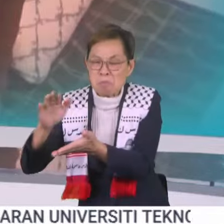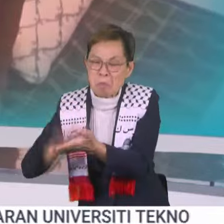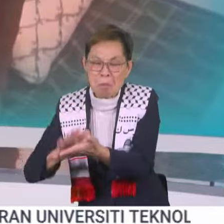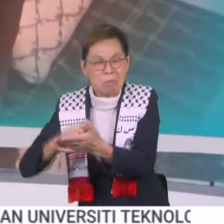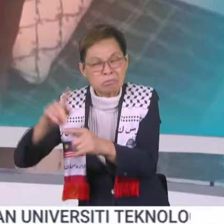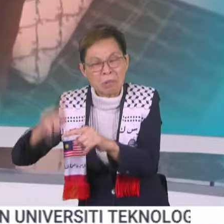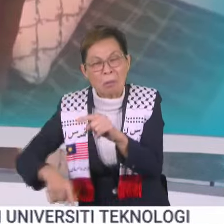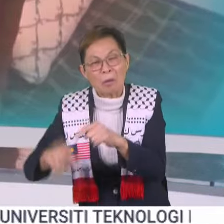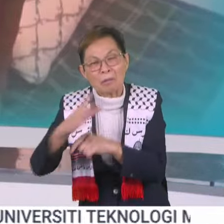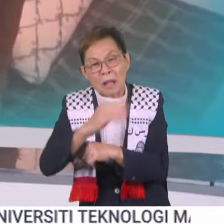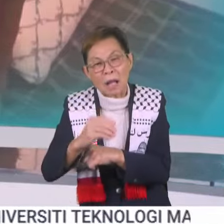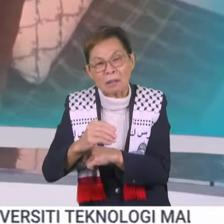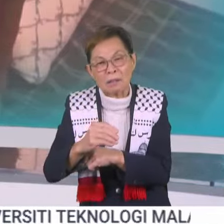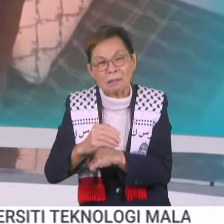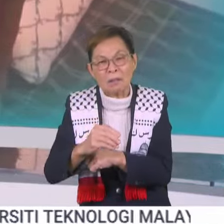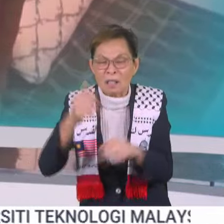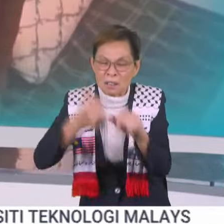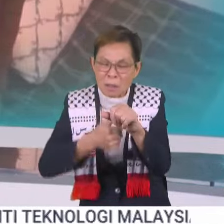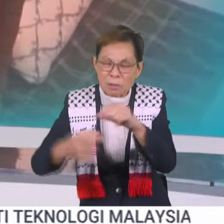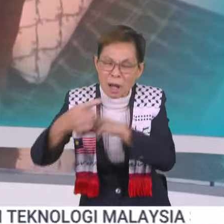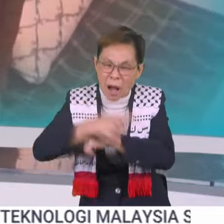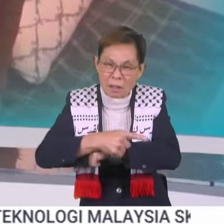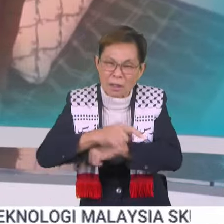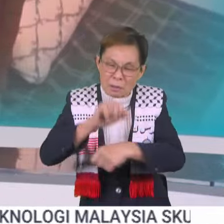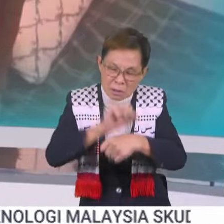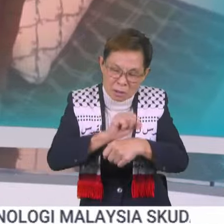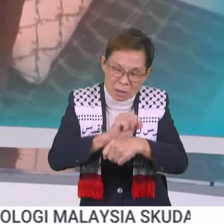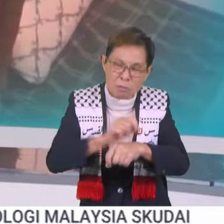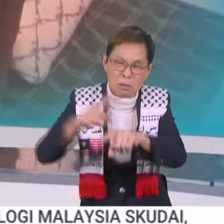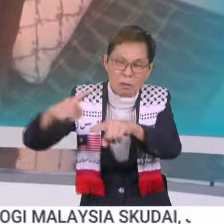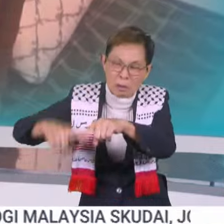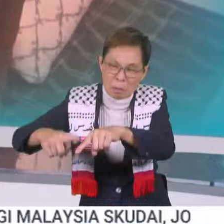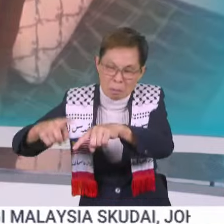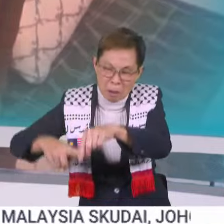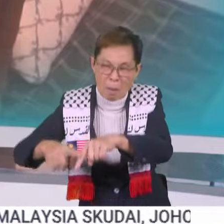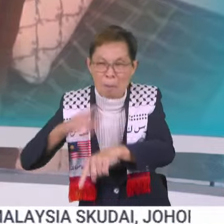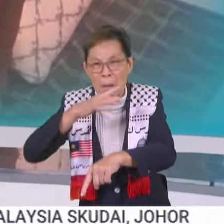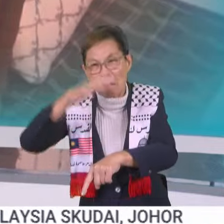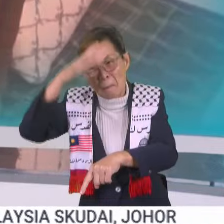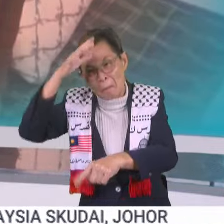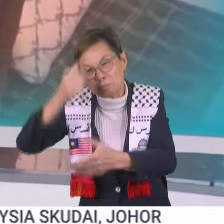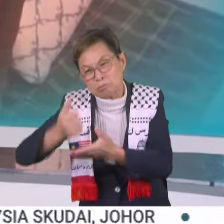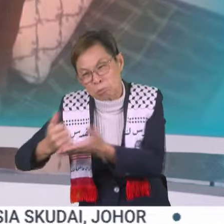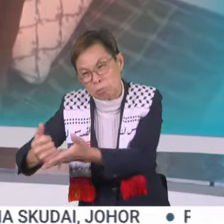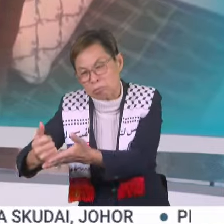persekolahan, malah urusan sehariannya juga bergantung penuh dengan kedua ibu bapa.